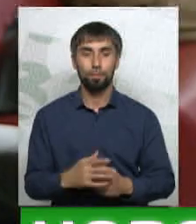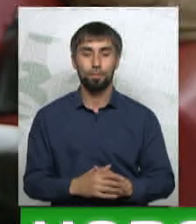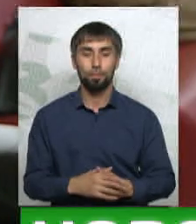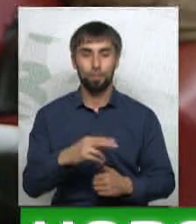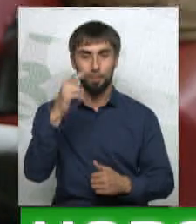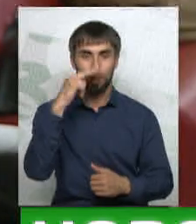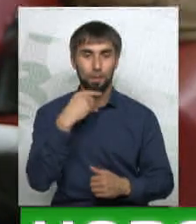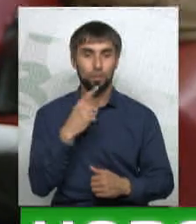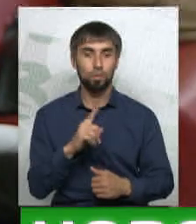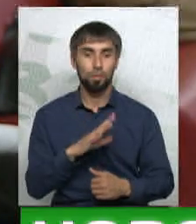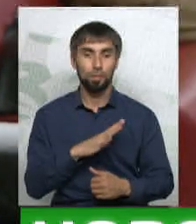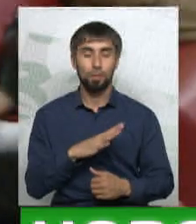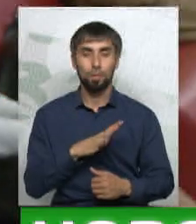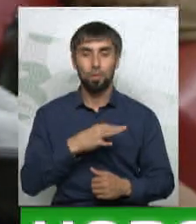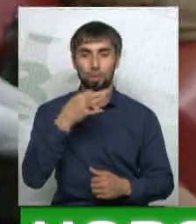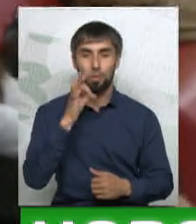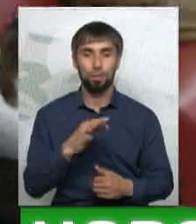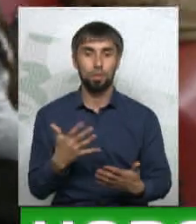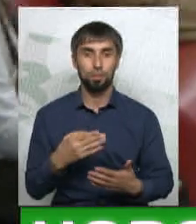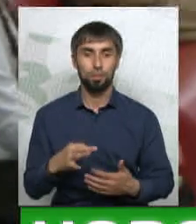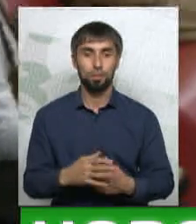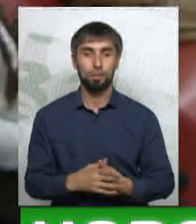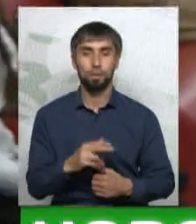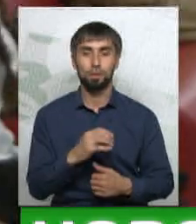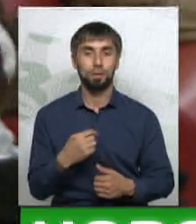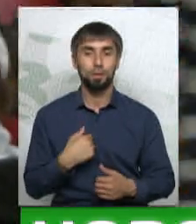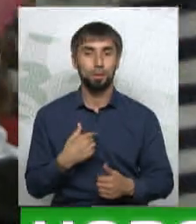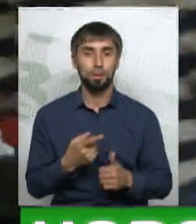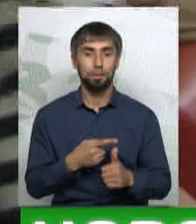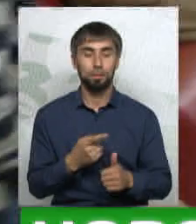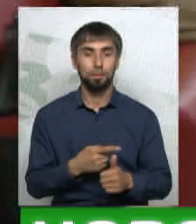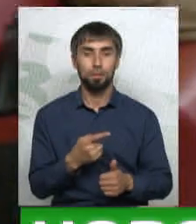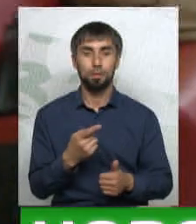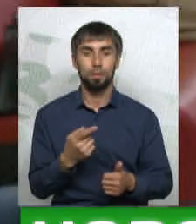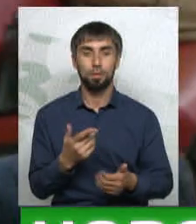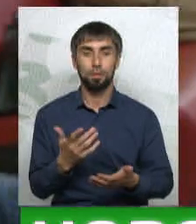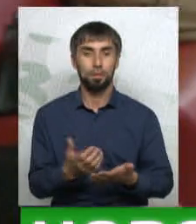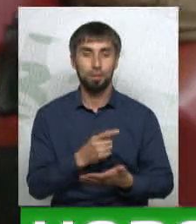папа сказал, чтобы был опыт какой-нибудь. Даже если я не получу никакое место,